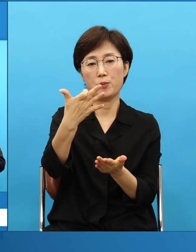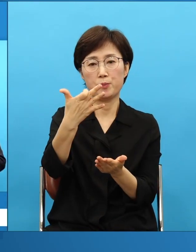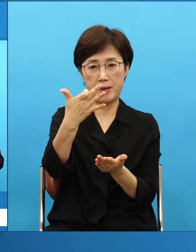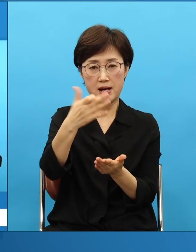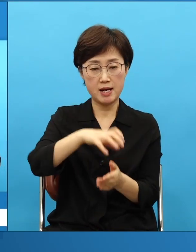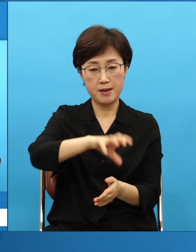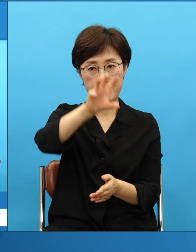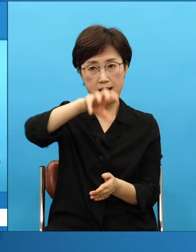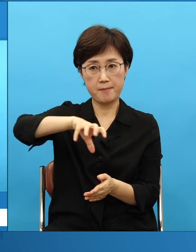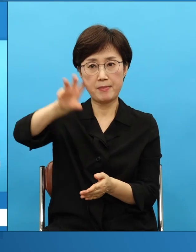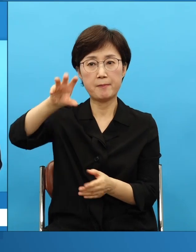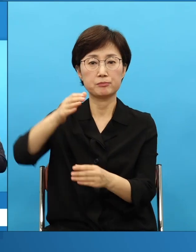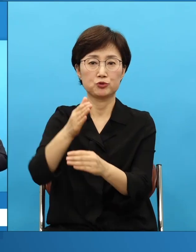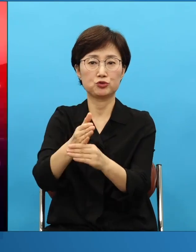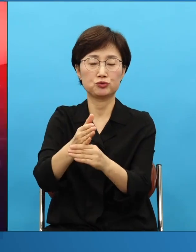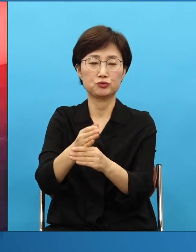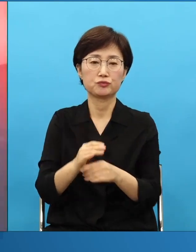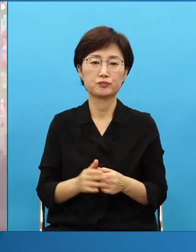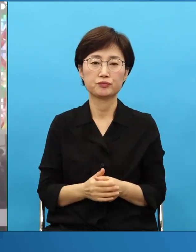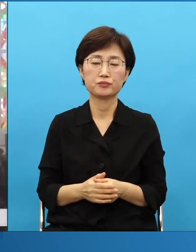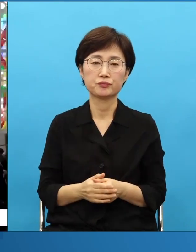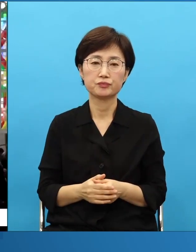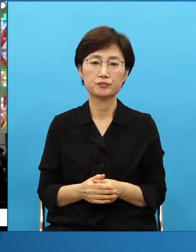순차적으로 업로드됩니다.